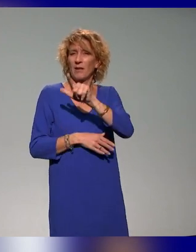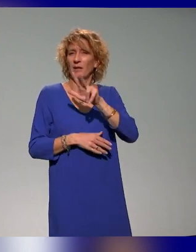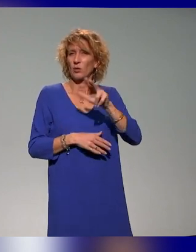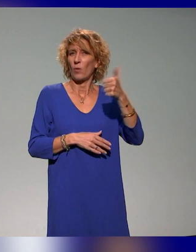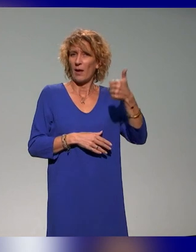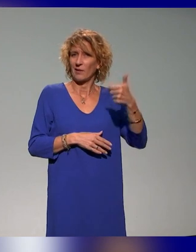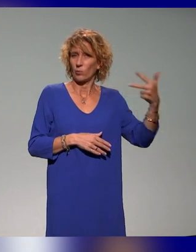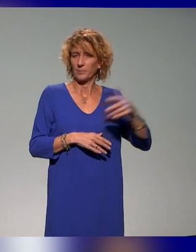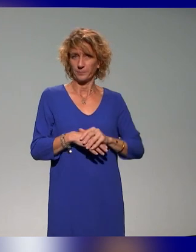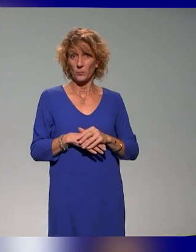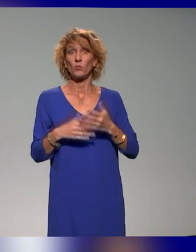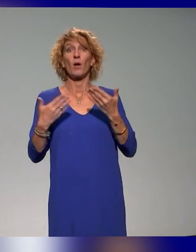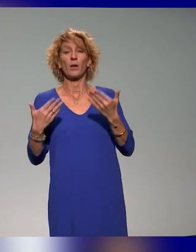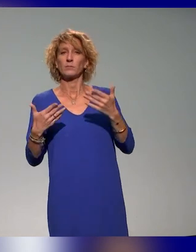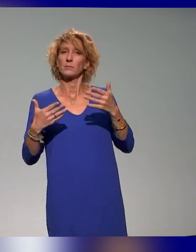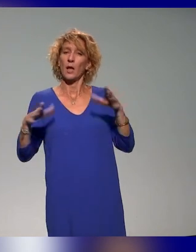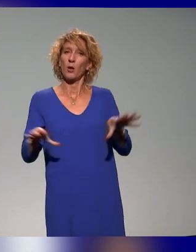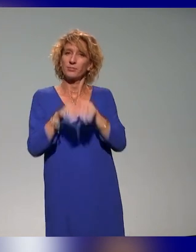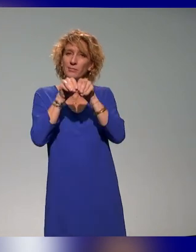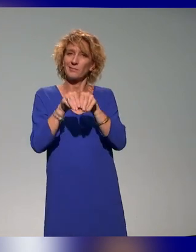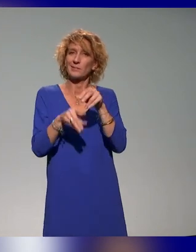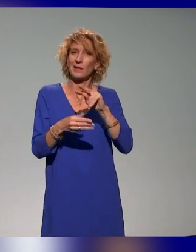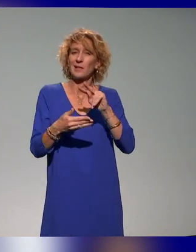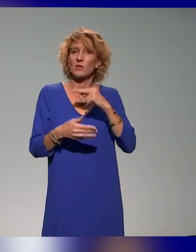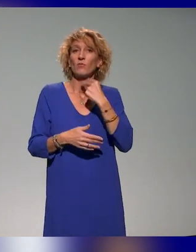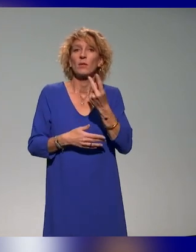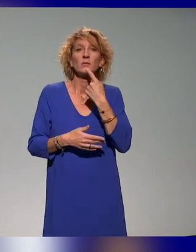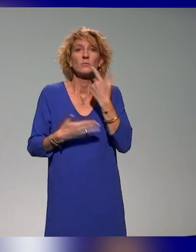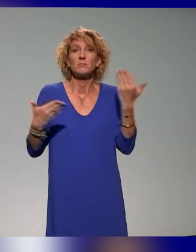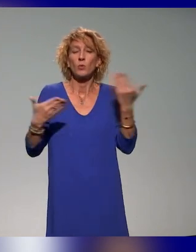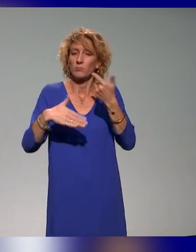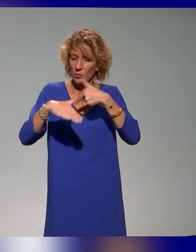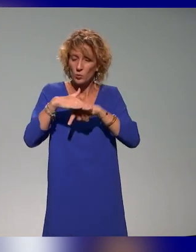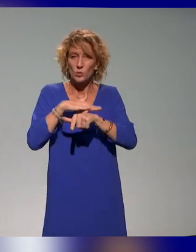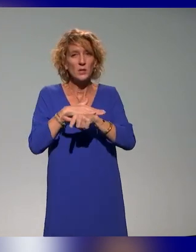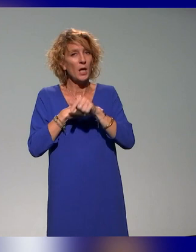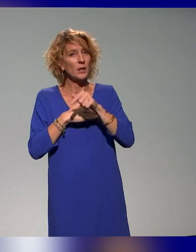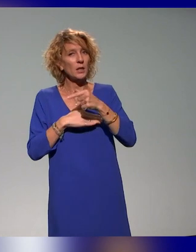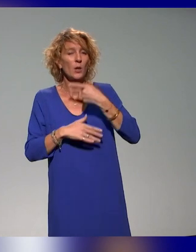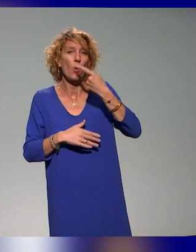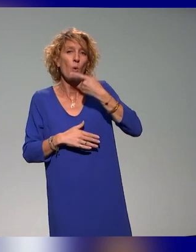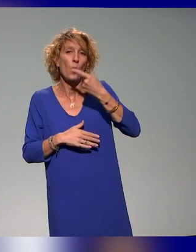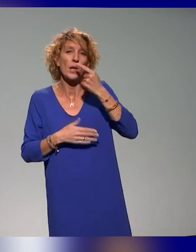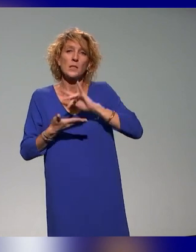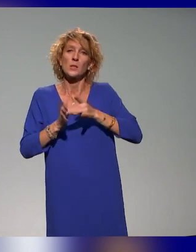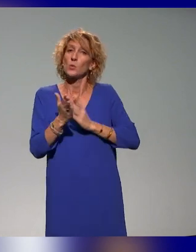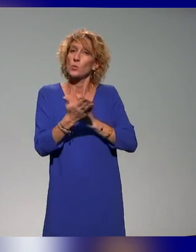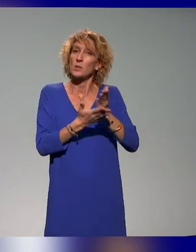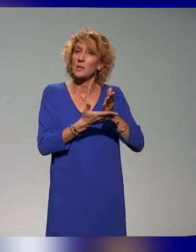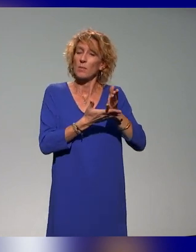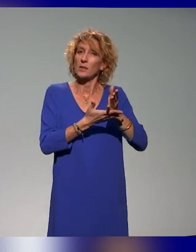Voilà, donc une synthèse vocale, c'est ni plus ni moins qu'un logiciel qui oralise tout ce qui se passerait sur un